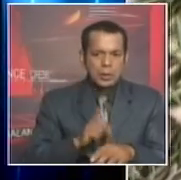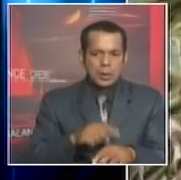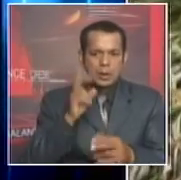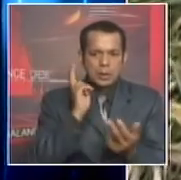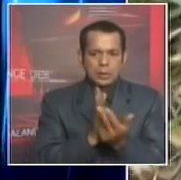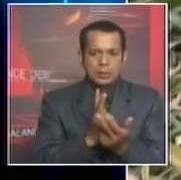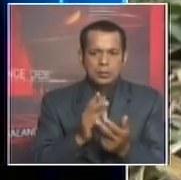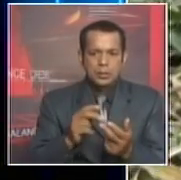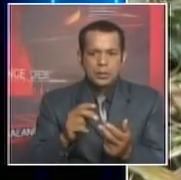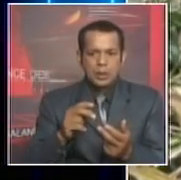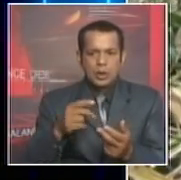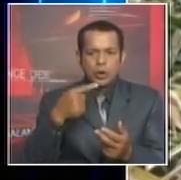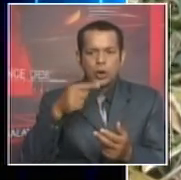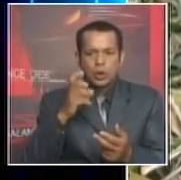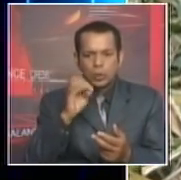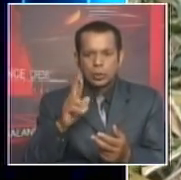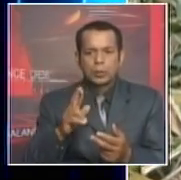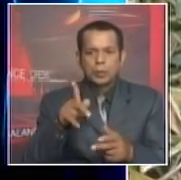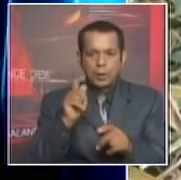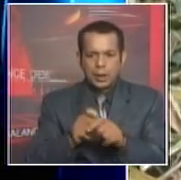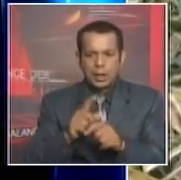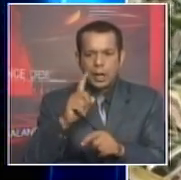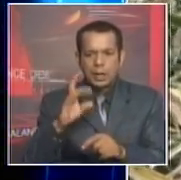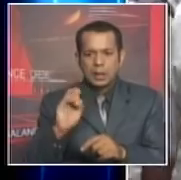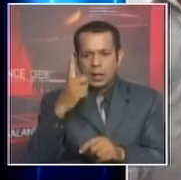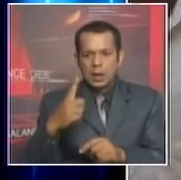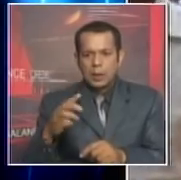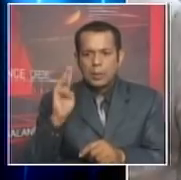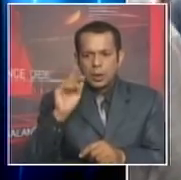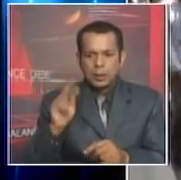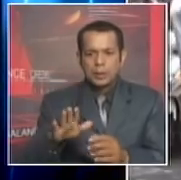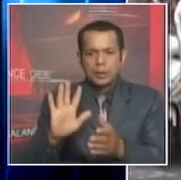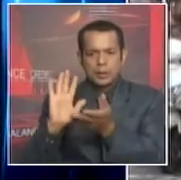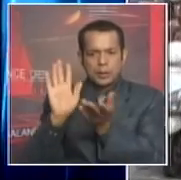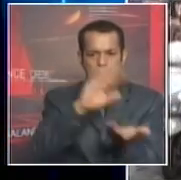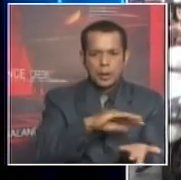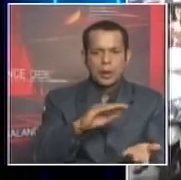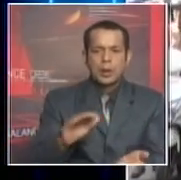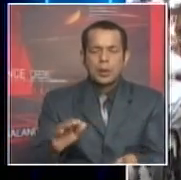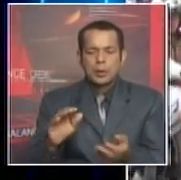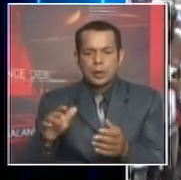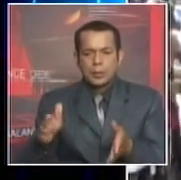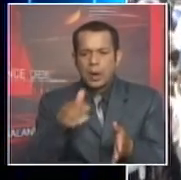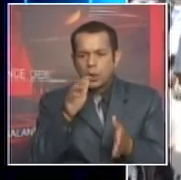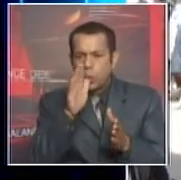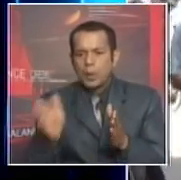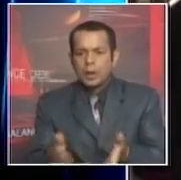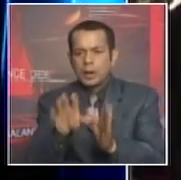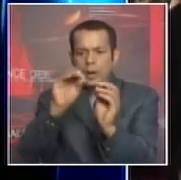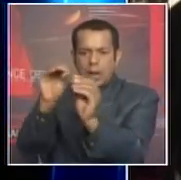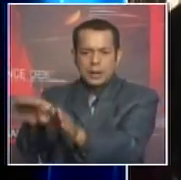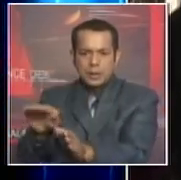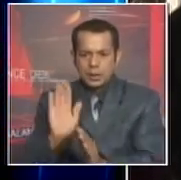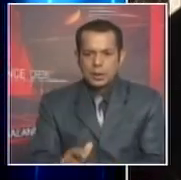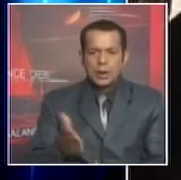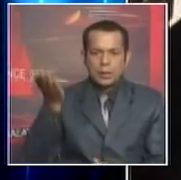यो पर्वमा नरकटबाट निर्मित गठेमङ्गललाई घाम अस्ताएपछि ढालेर नदीमा लगेर विसर्जन गर्ने प्रचलन छ।